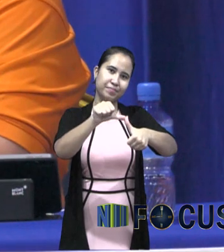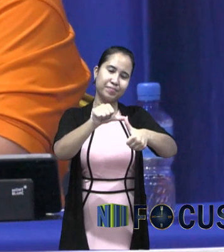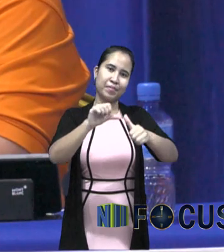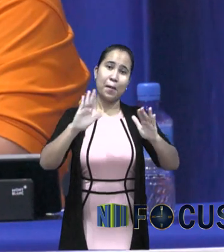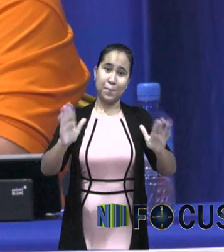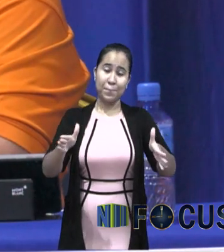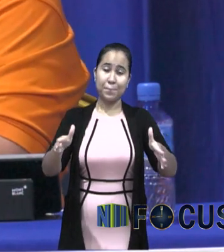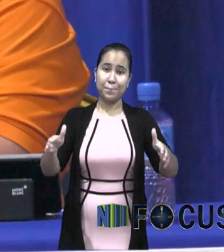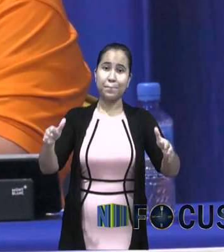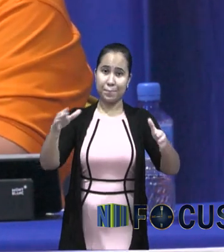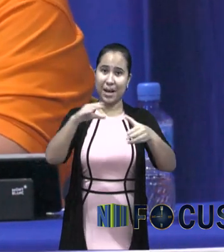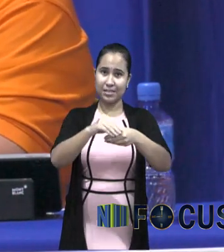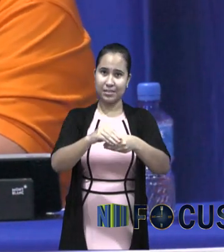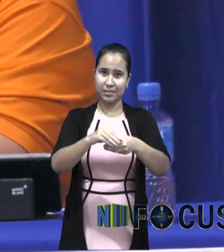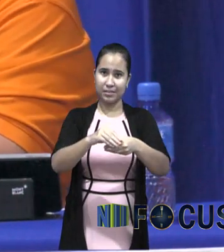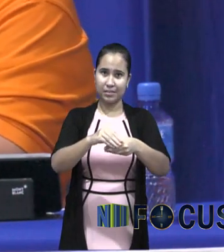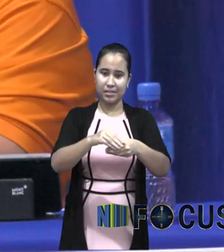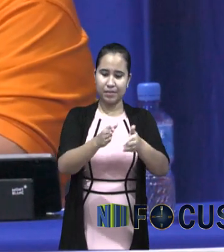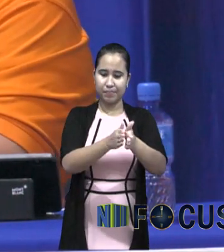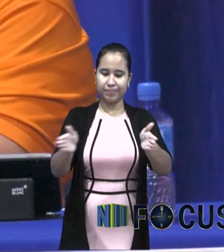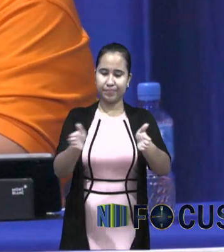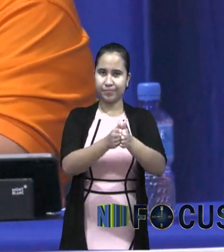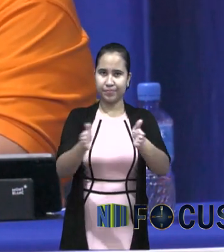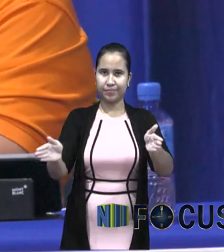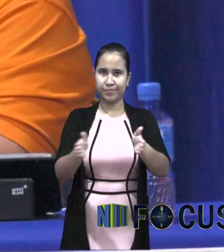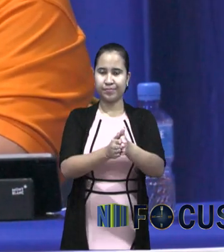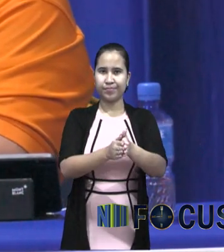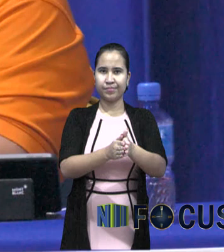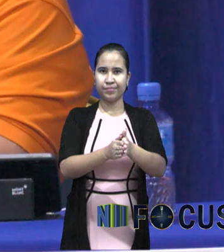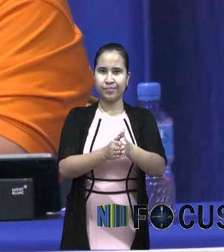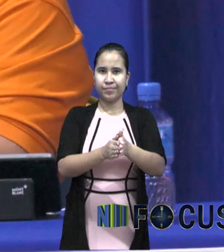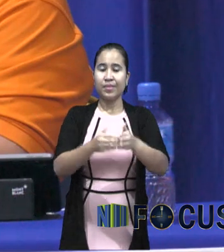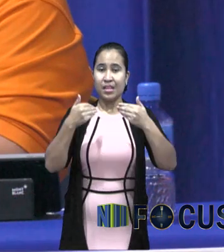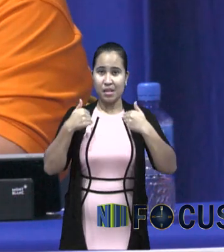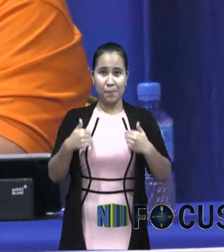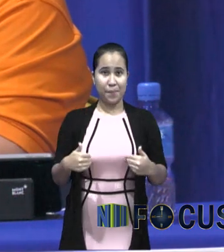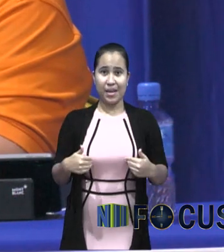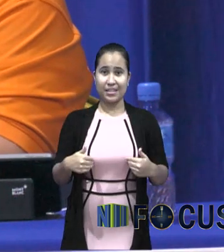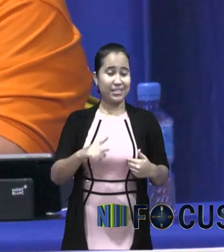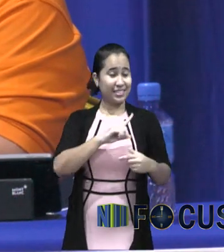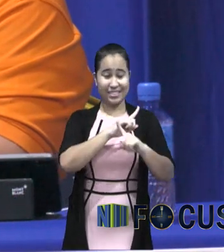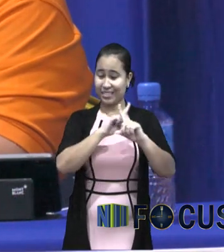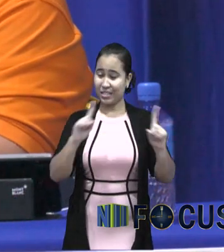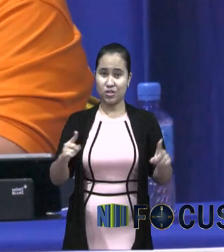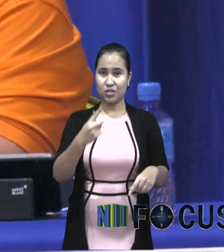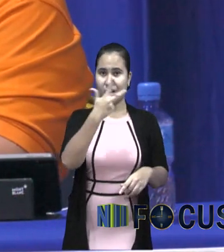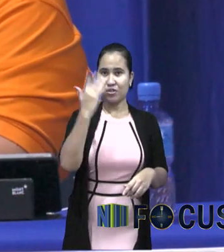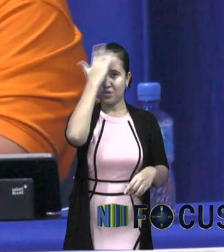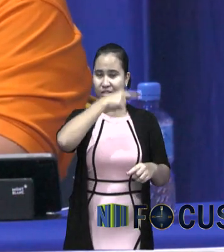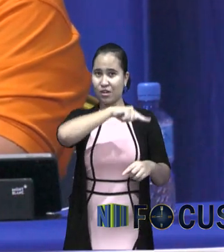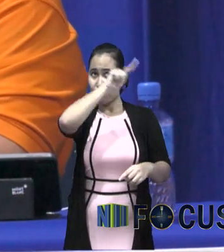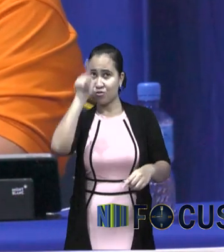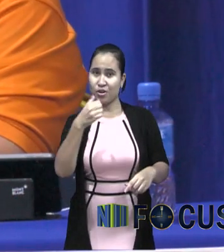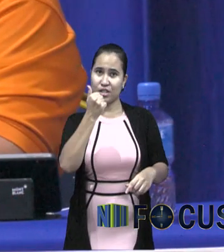past binnen dat termijn van dat de mensen dus niet tussen 8 uur 's avonds en 6 uur 's